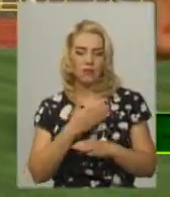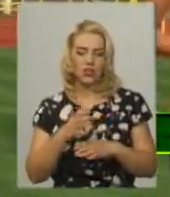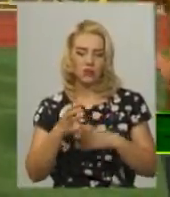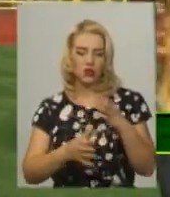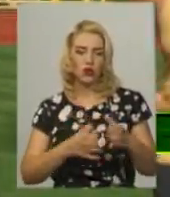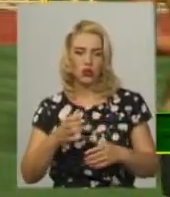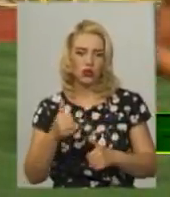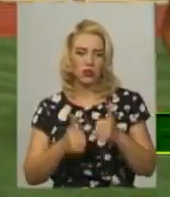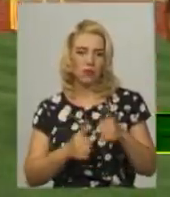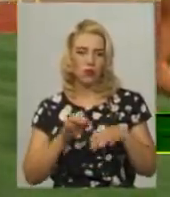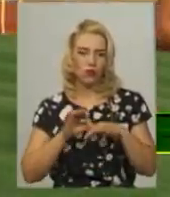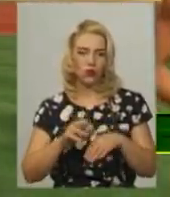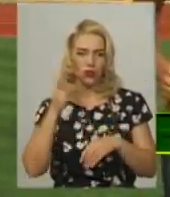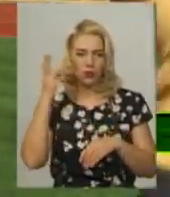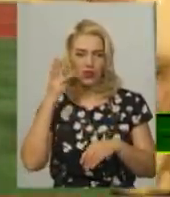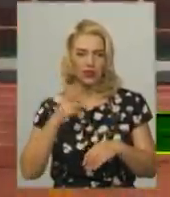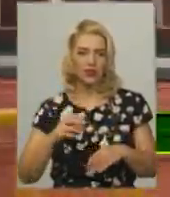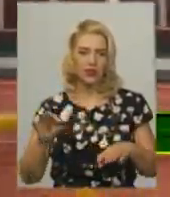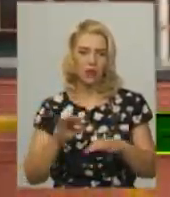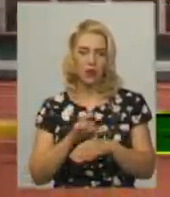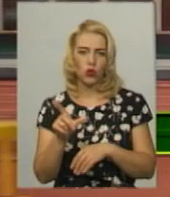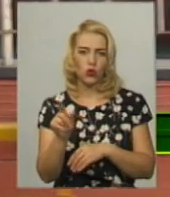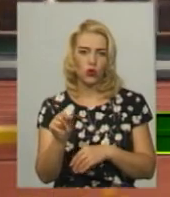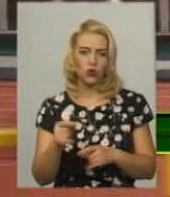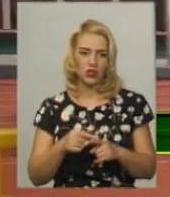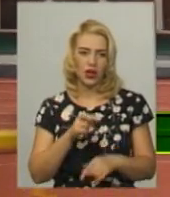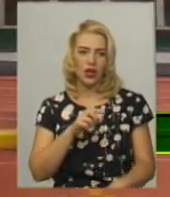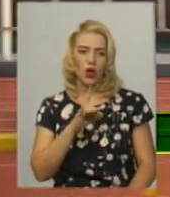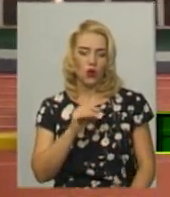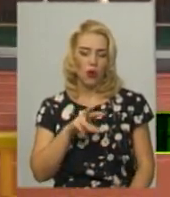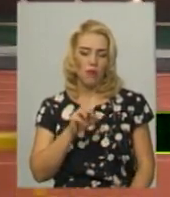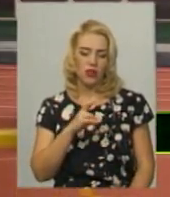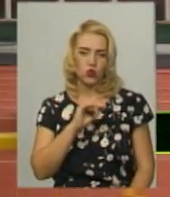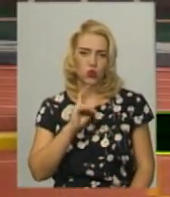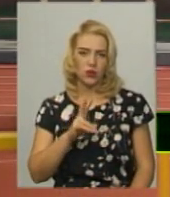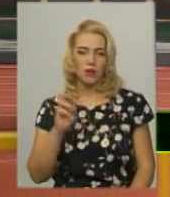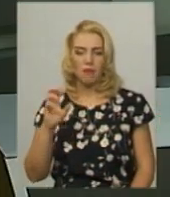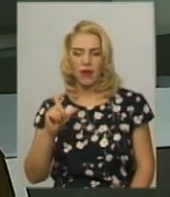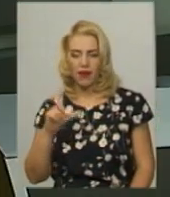змаганнями проводить у Хмельницькому спортивне подружжя Михайло Романчук та Марина Бех-Романчук.